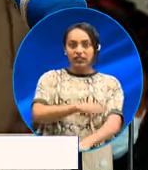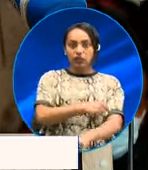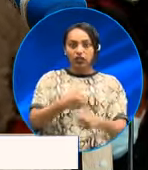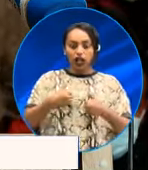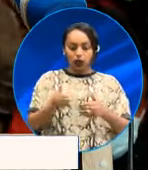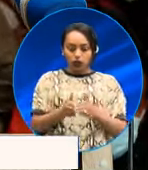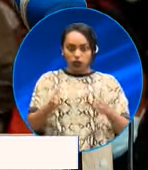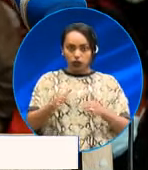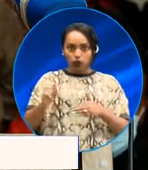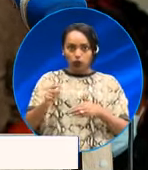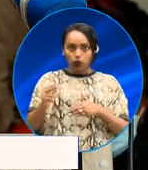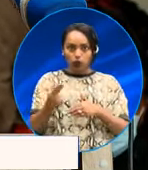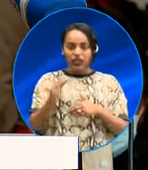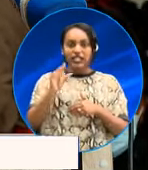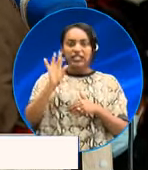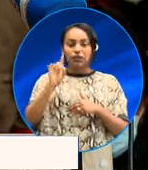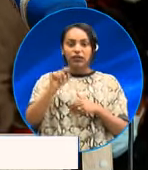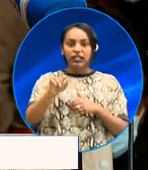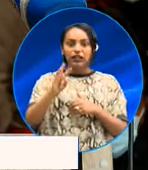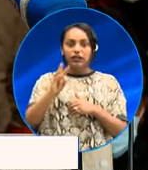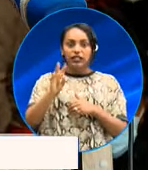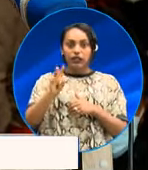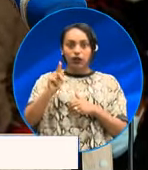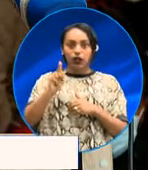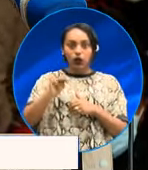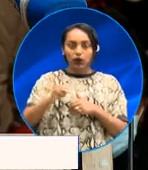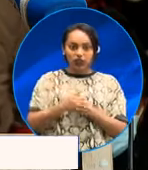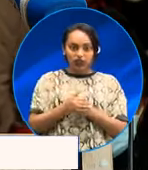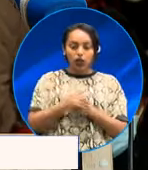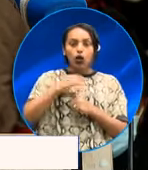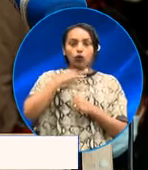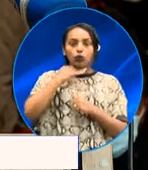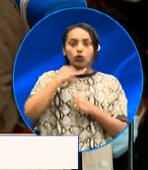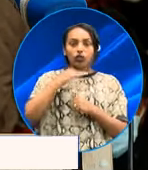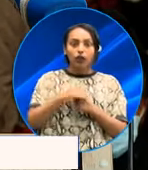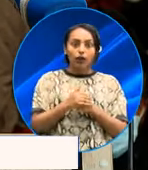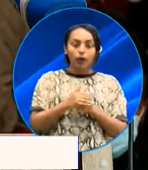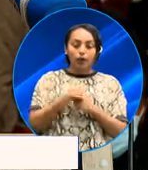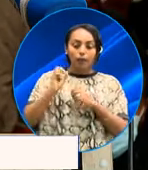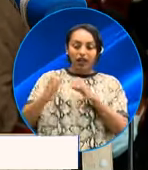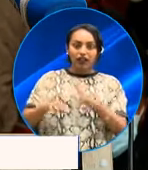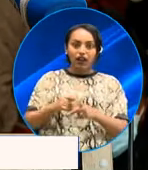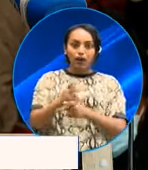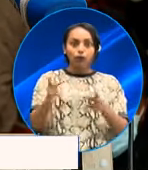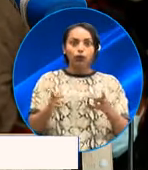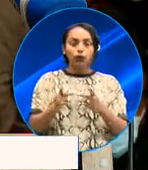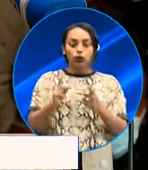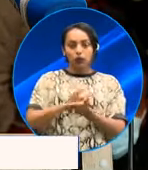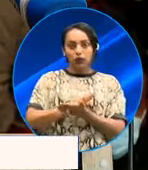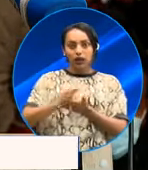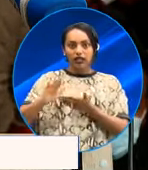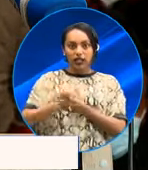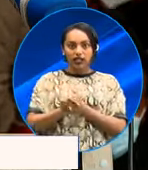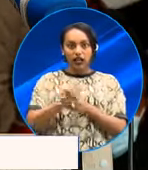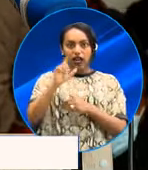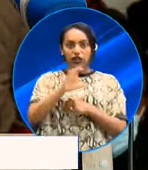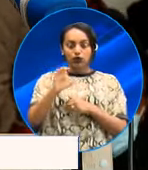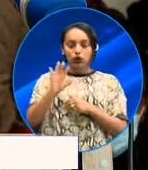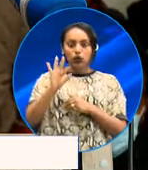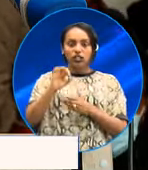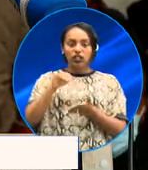ክፍት ቦዮችን፣ 8.67 ኪሎ ሜትር የቆሻሻ መጣያ ቦታዎችን በማጽዳት